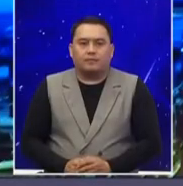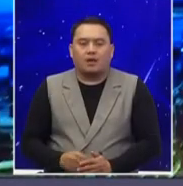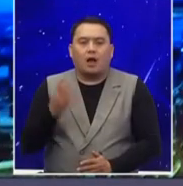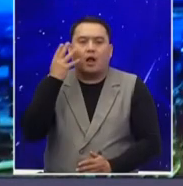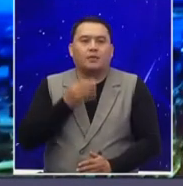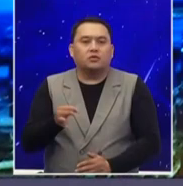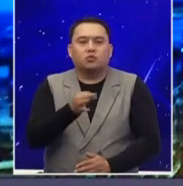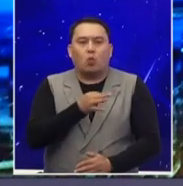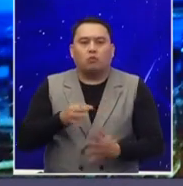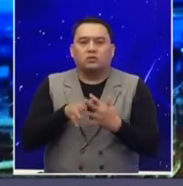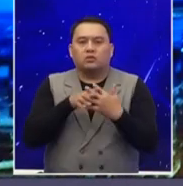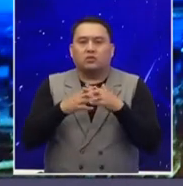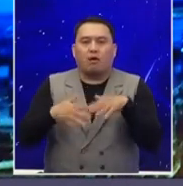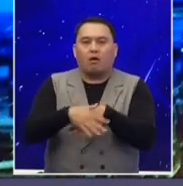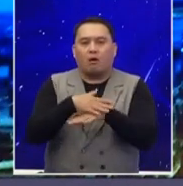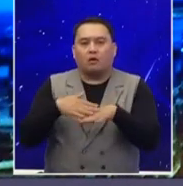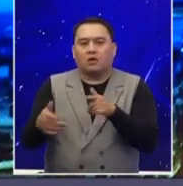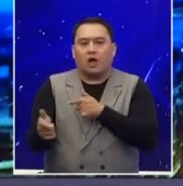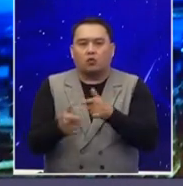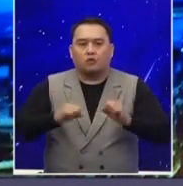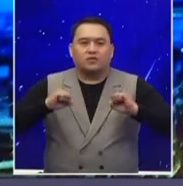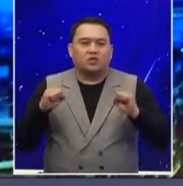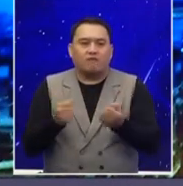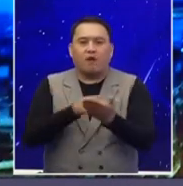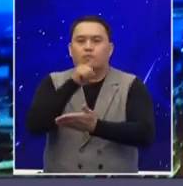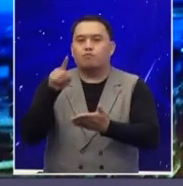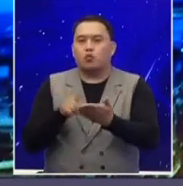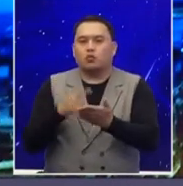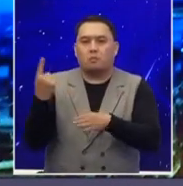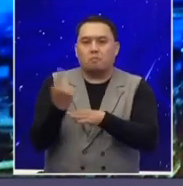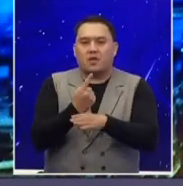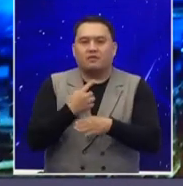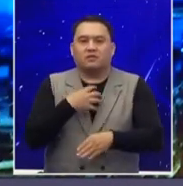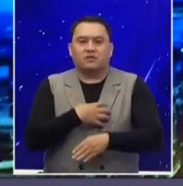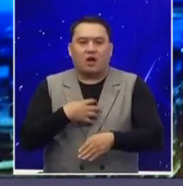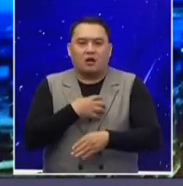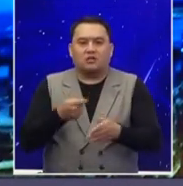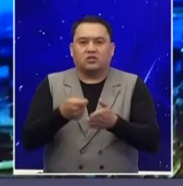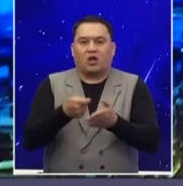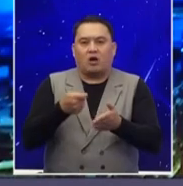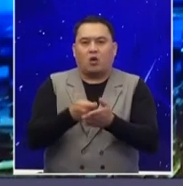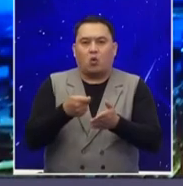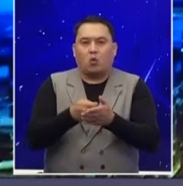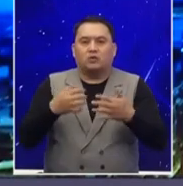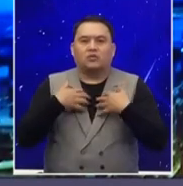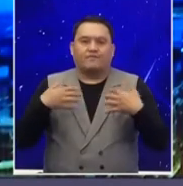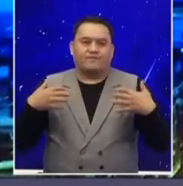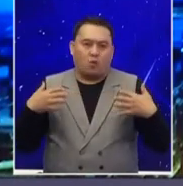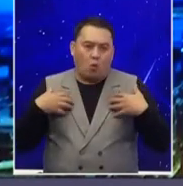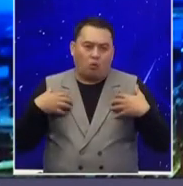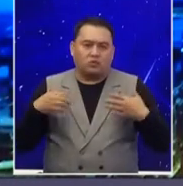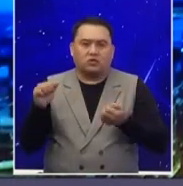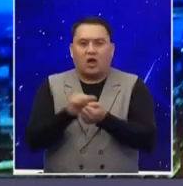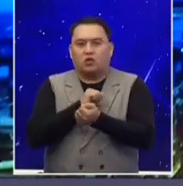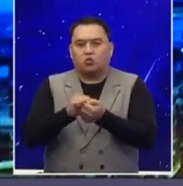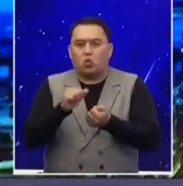Фермеры Алматинской области готовятся к зиме. Вопрос первостепенной важности – заготовка кормов для скота. Не стало ли